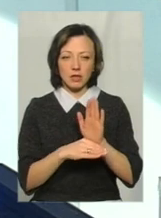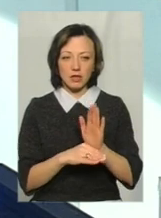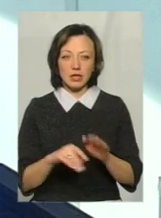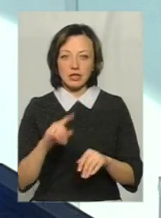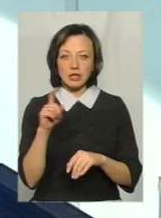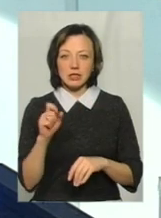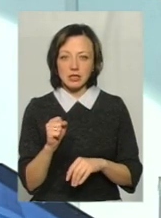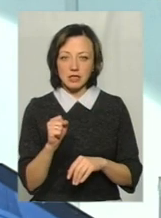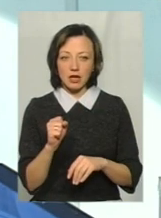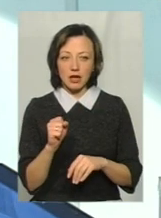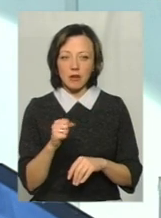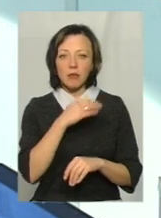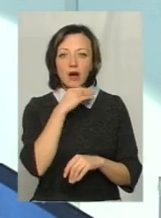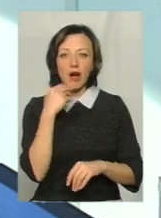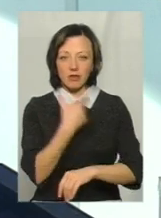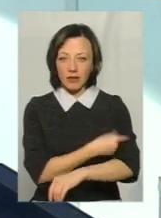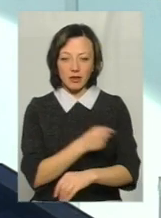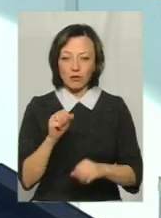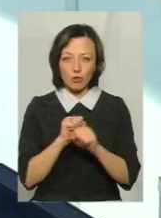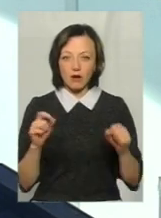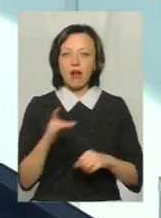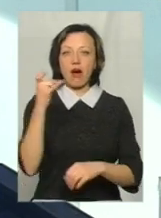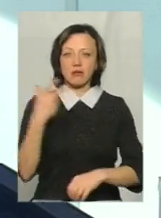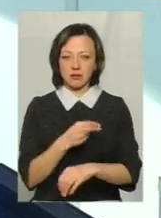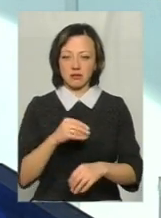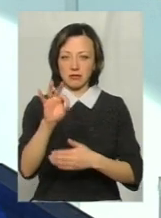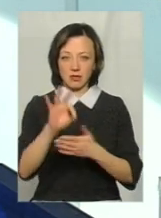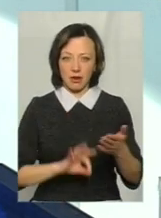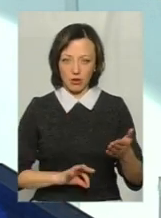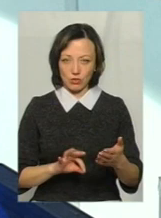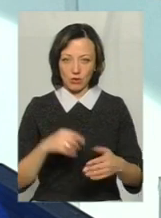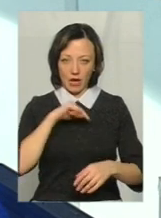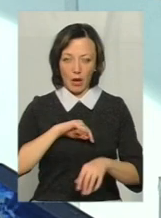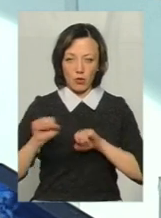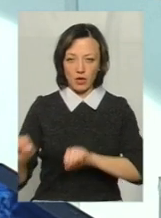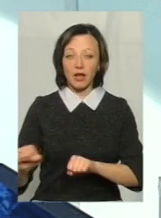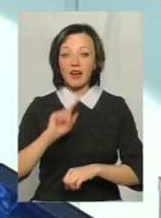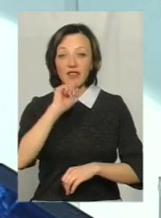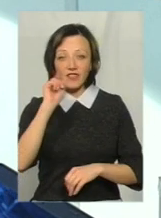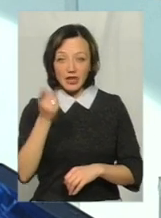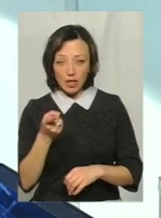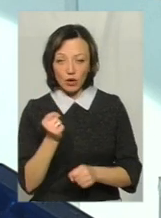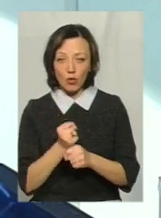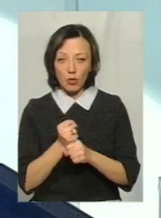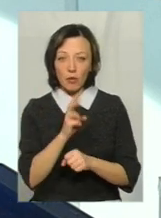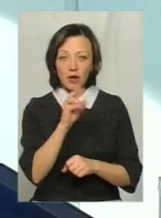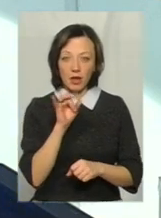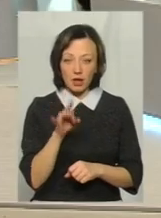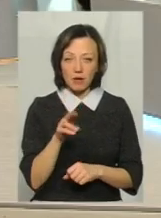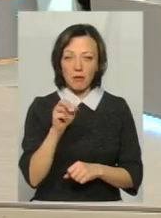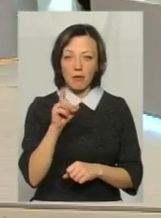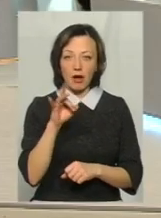одну велику кількість вакцини не можна ввести один раз і отримати стійкий імунітет. В рік якраз ми робимо кір, паротит